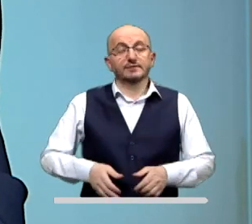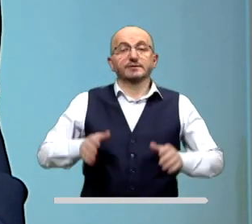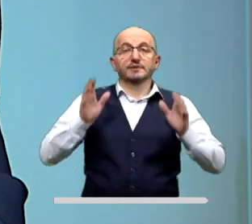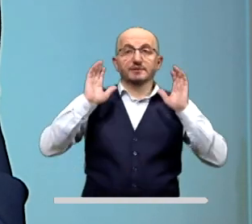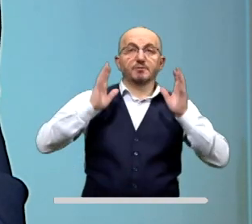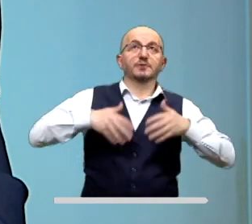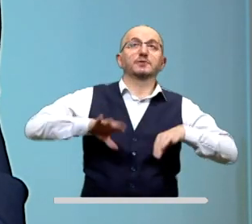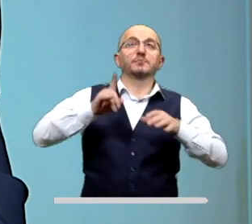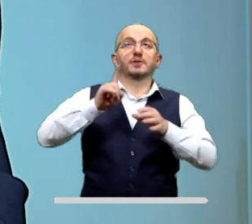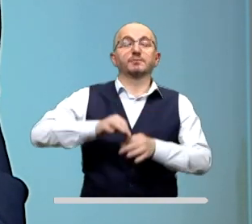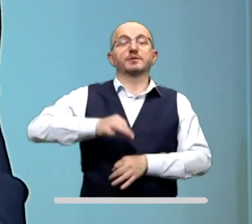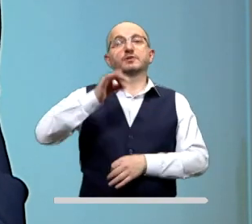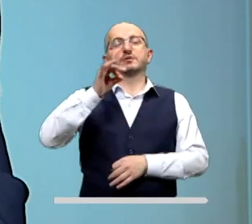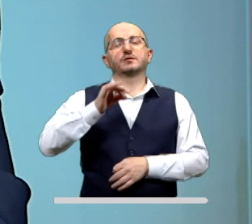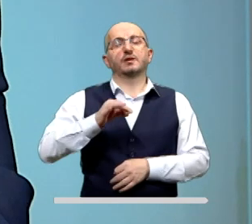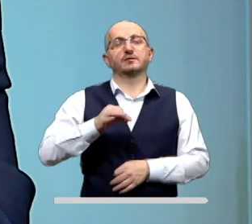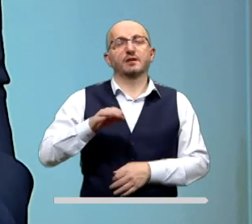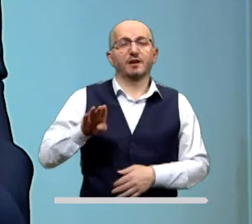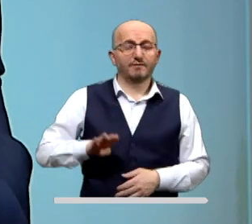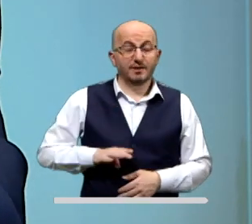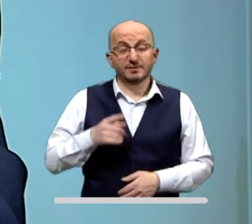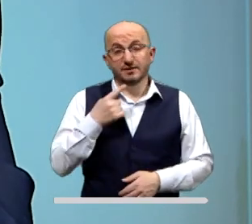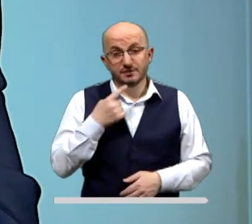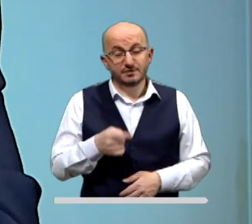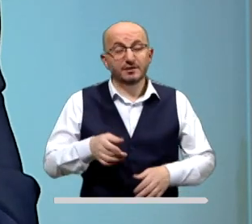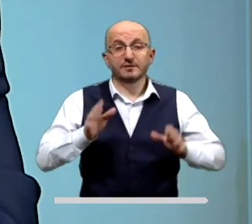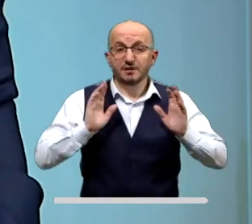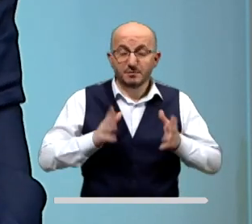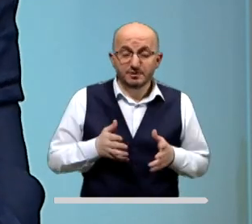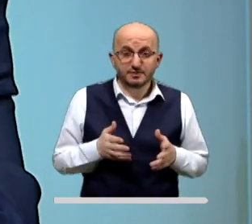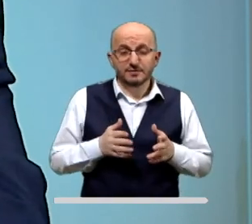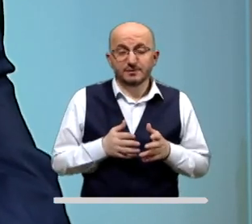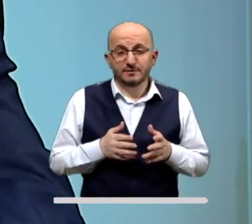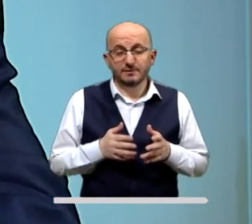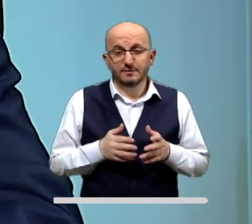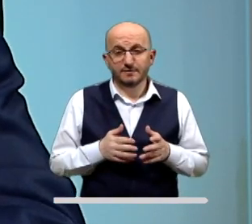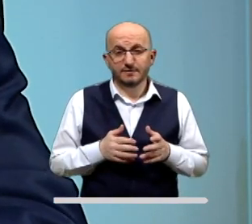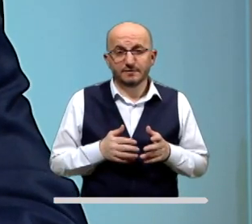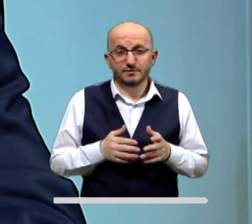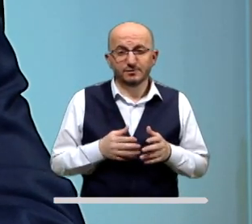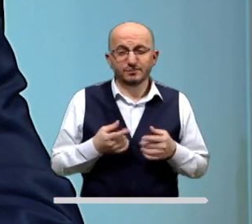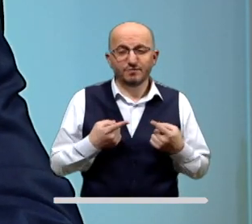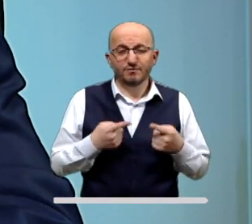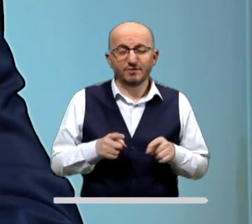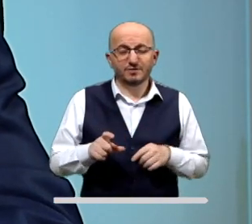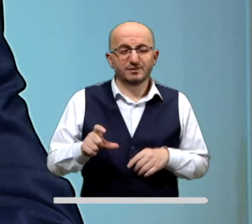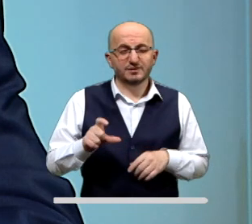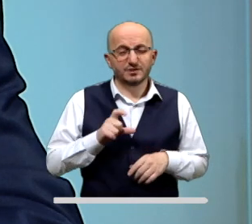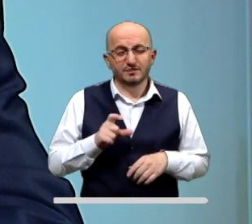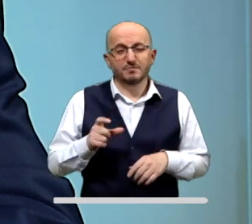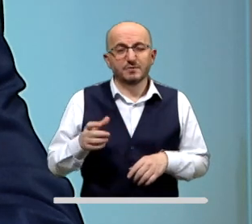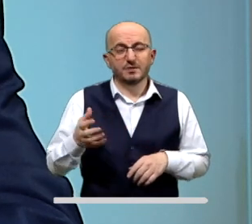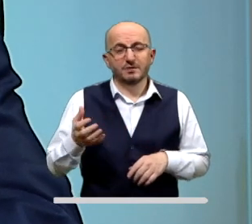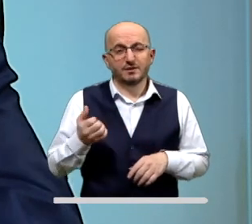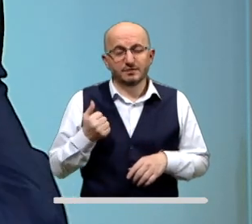kılmayan bir insan evladına dese ki namaz kıl falan yani herhalde çok farklı cevaplar alır Yahu